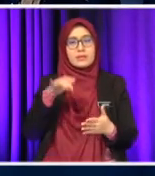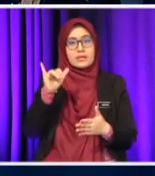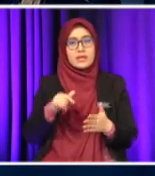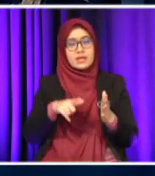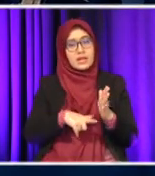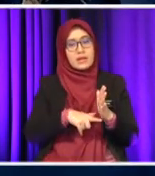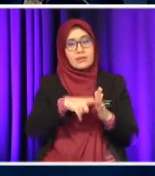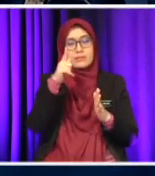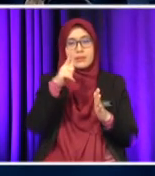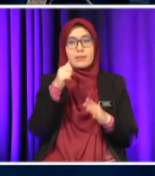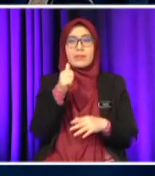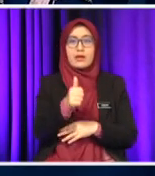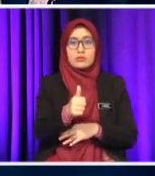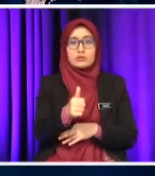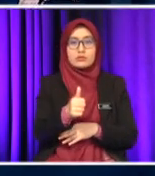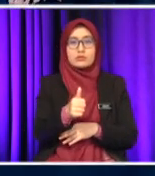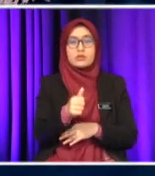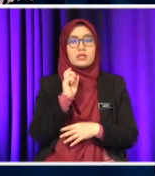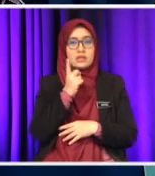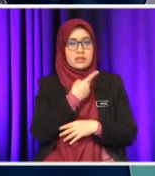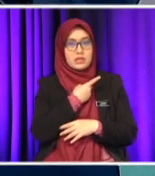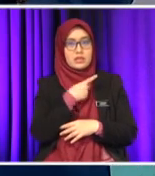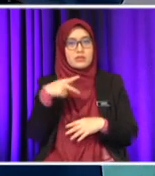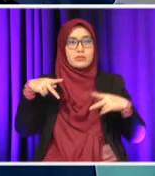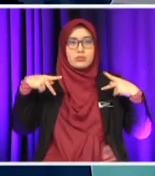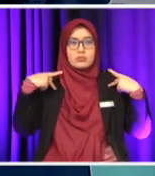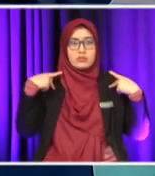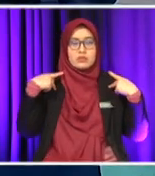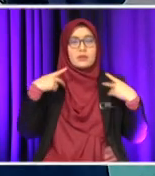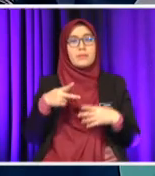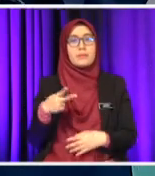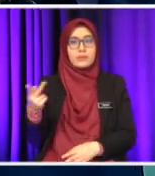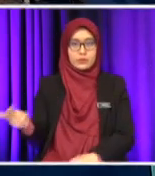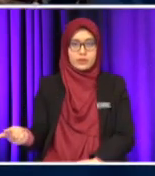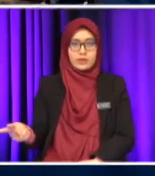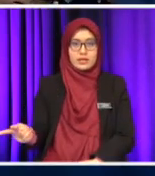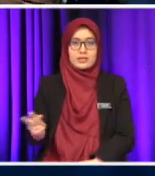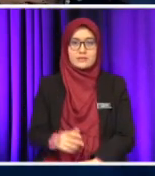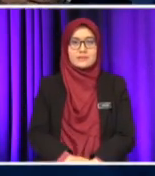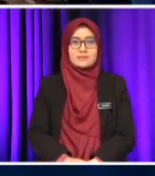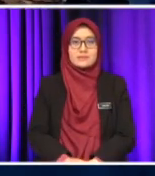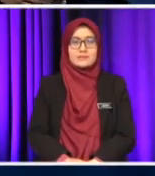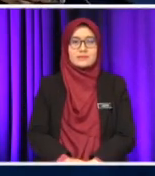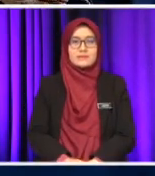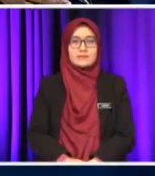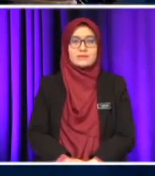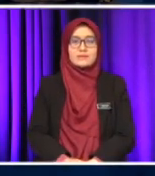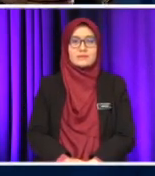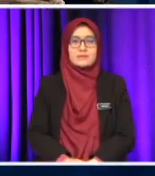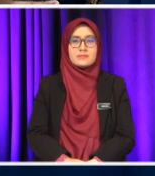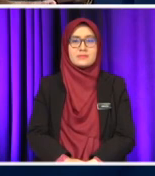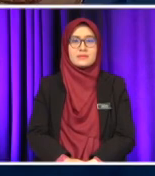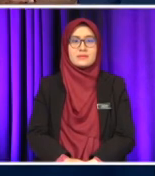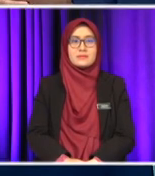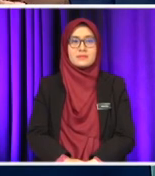sebenarnya lebih bagus Nah jadi kita membuat satu perbandingan Oke iklannya